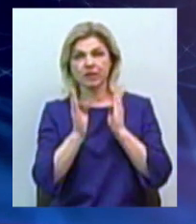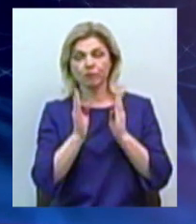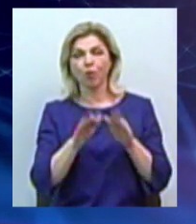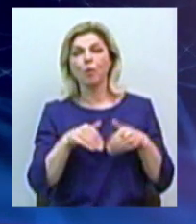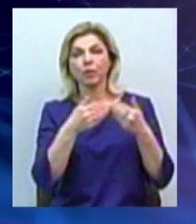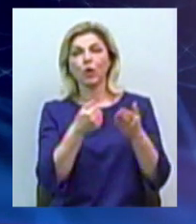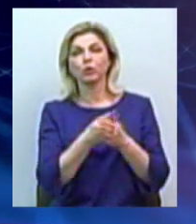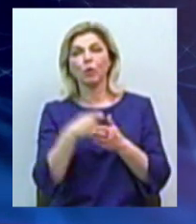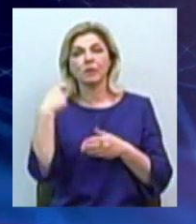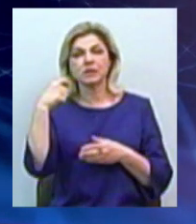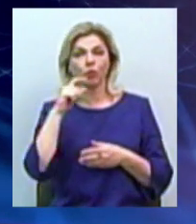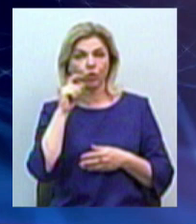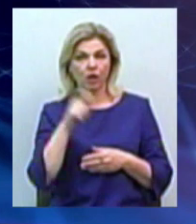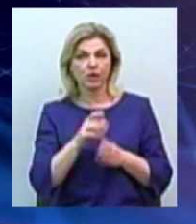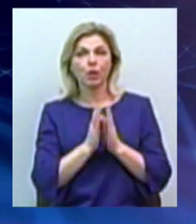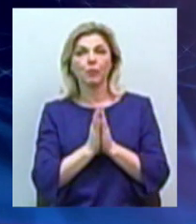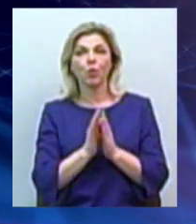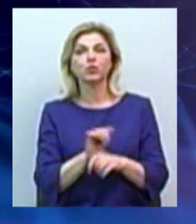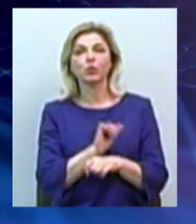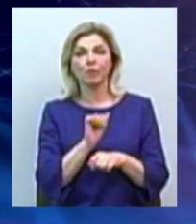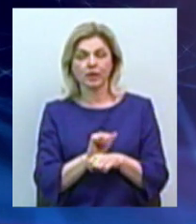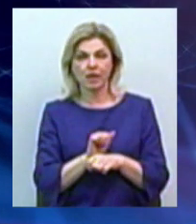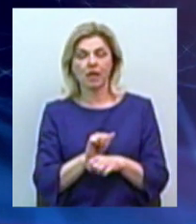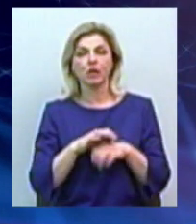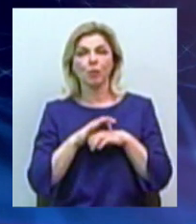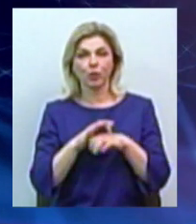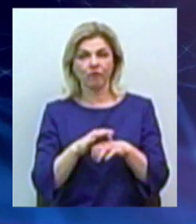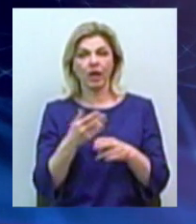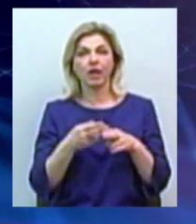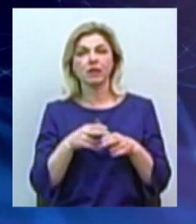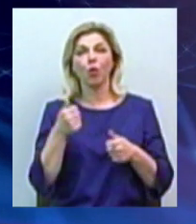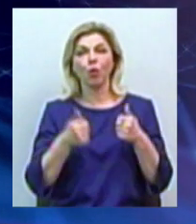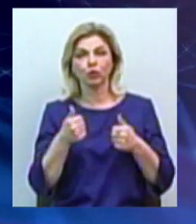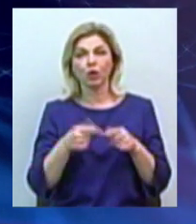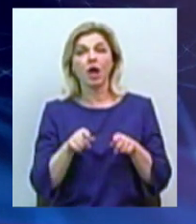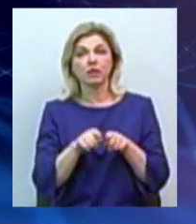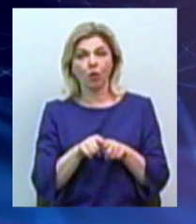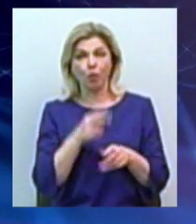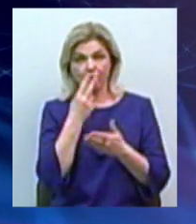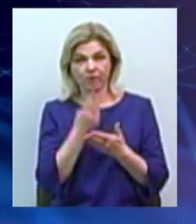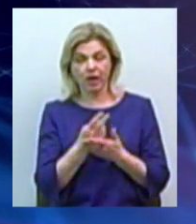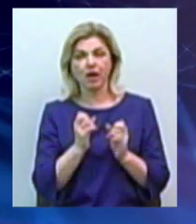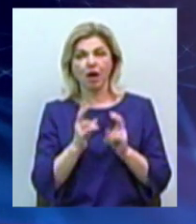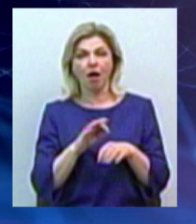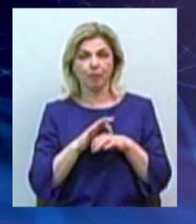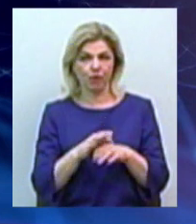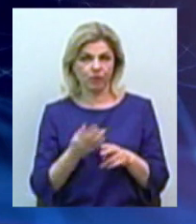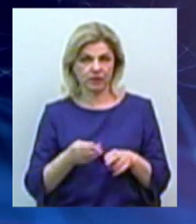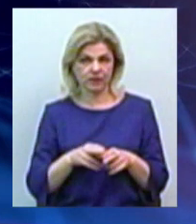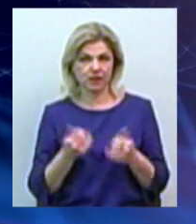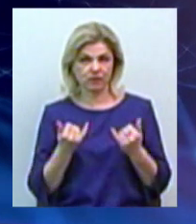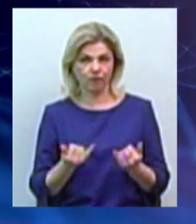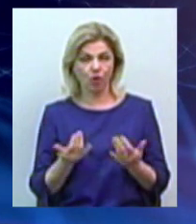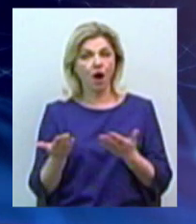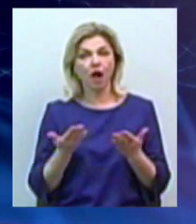президента України із проханням зупинити проведення концесійного конкурсу в такому вигляді, як це відбувається сьогодні. Отже, про те, які